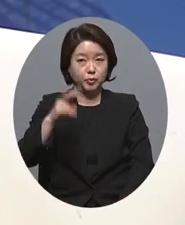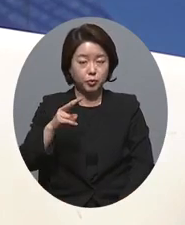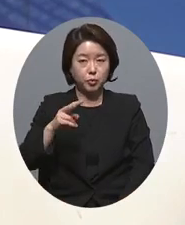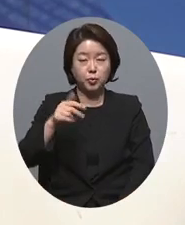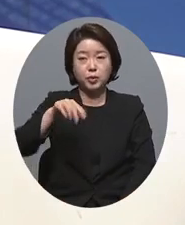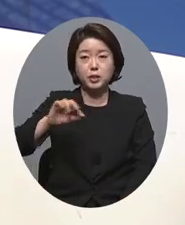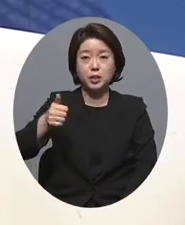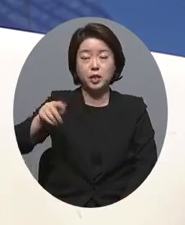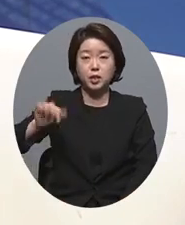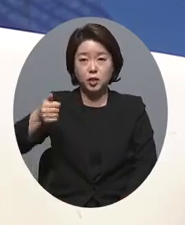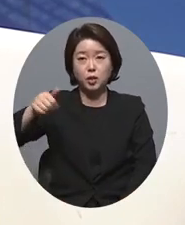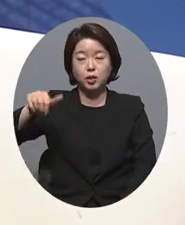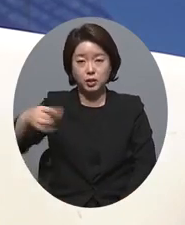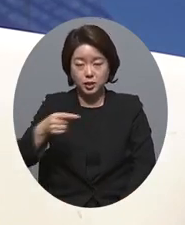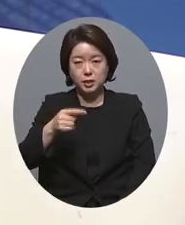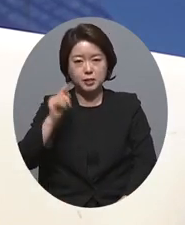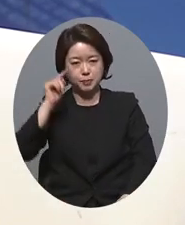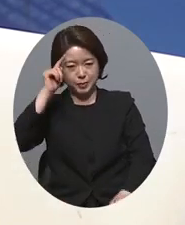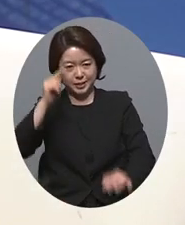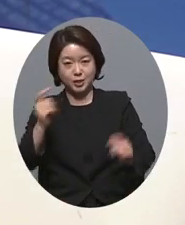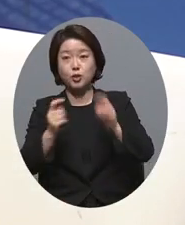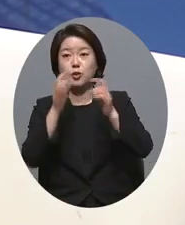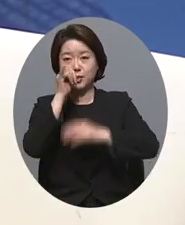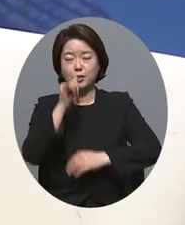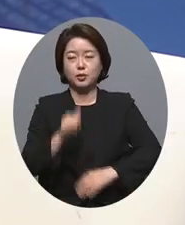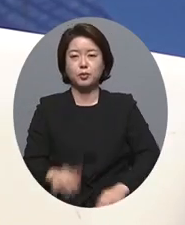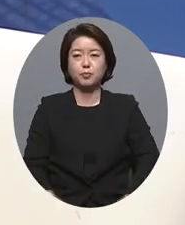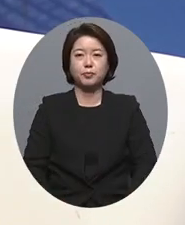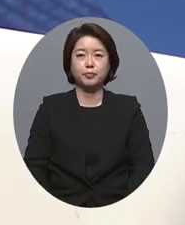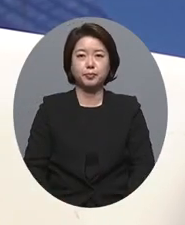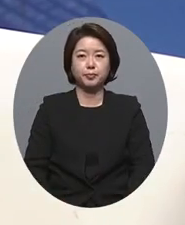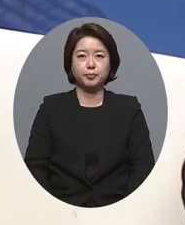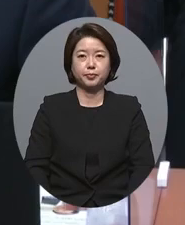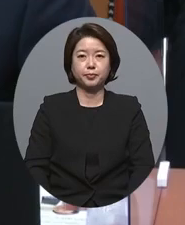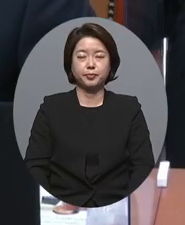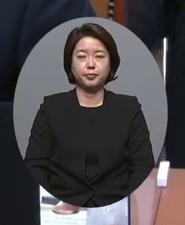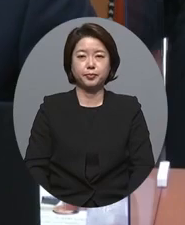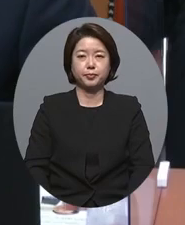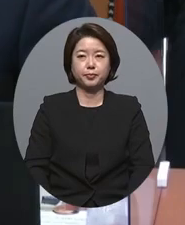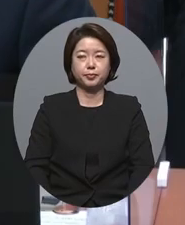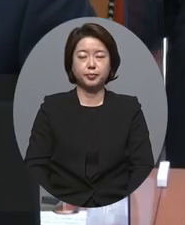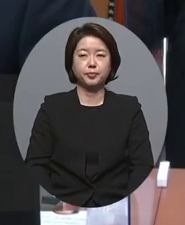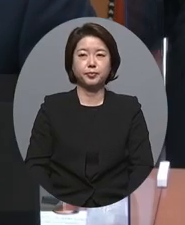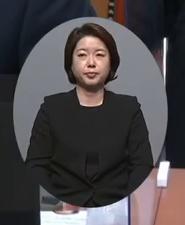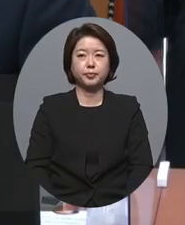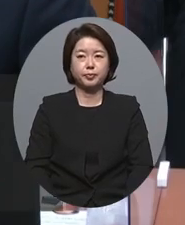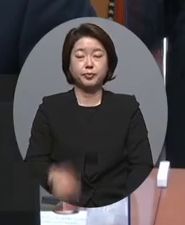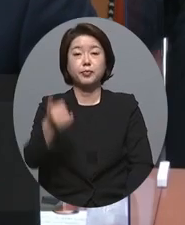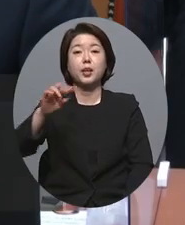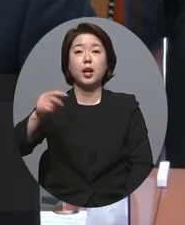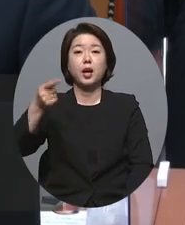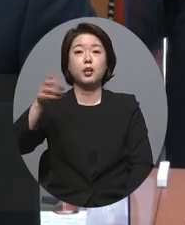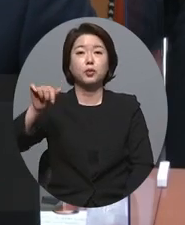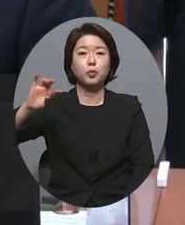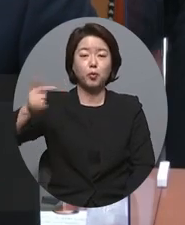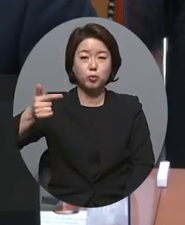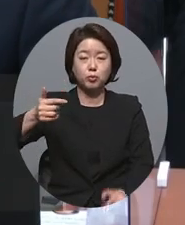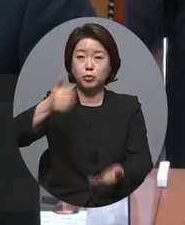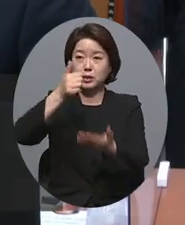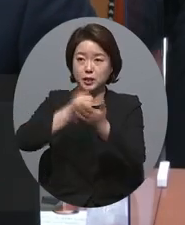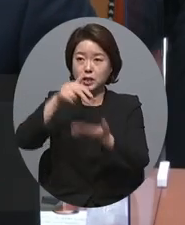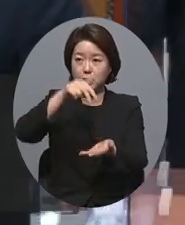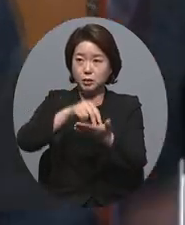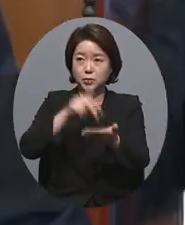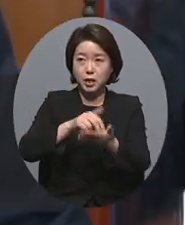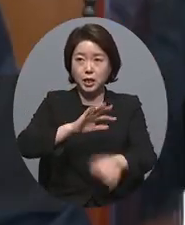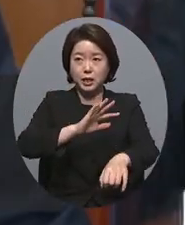있었습니다. 그 영상까지 이어서 듣고 이야기를 좀 이어가겠습니다. 한동훈 장관 입장에서 나는 잘못이 많은 사람이니까